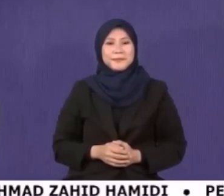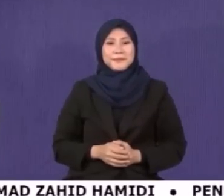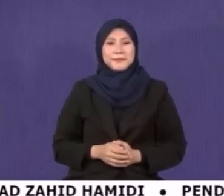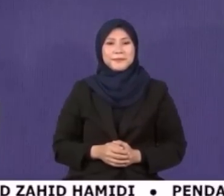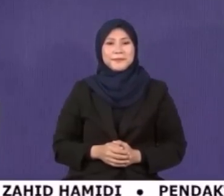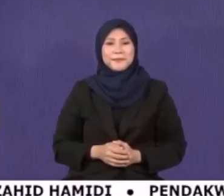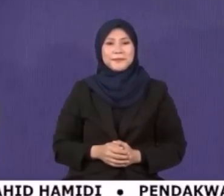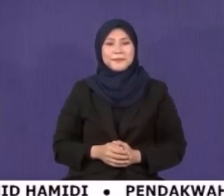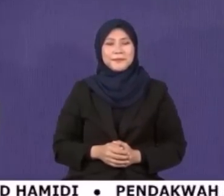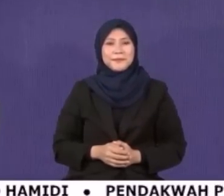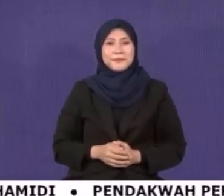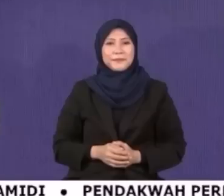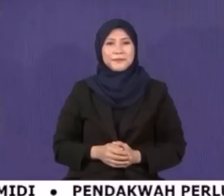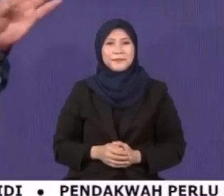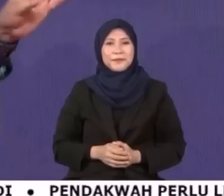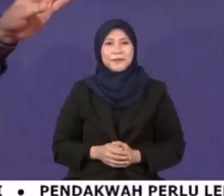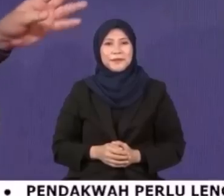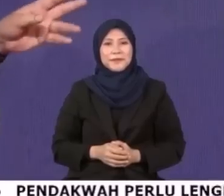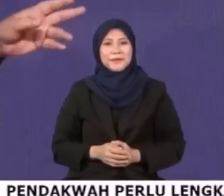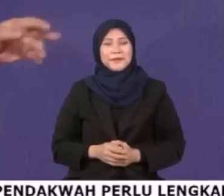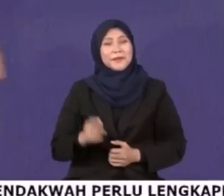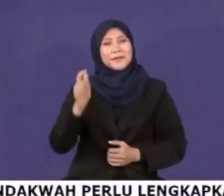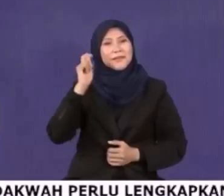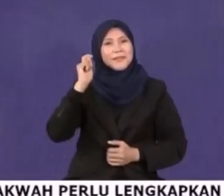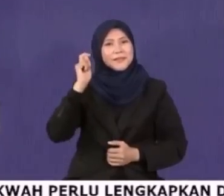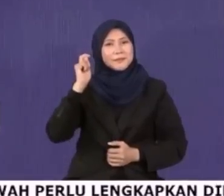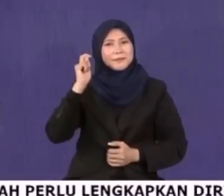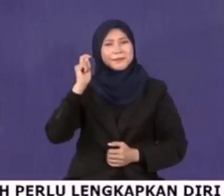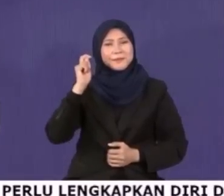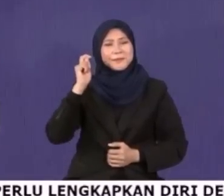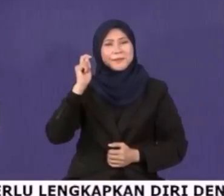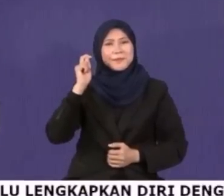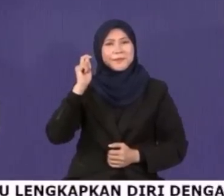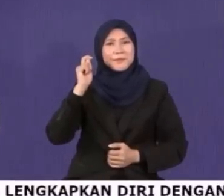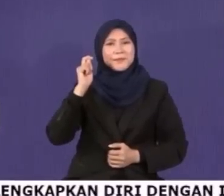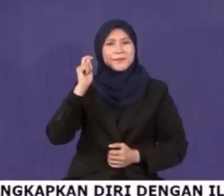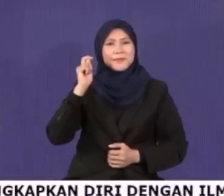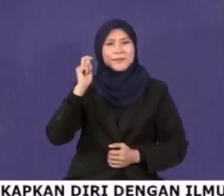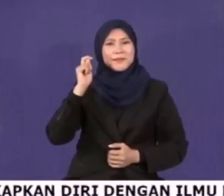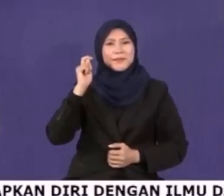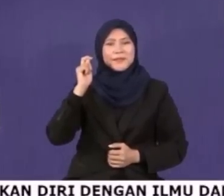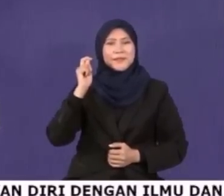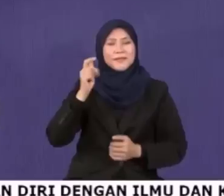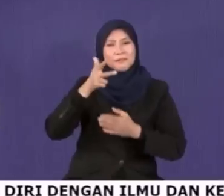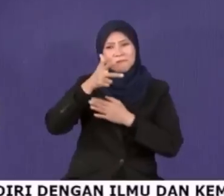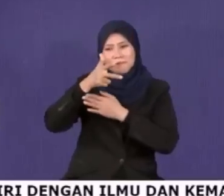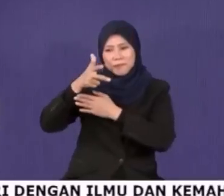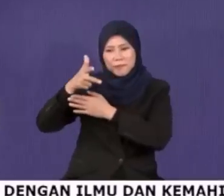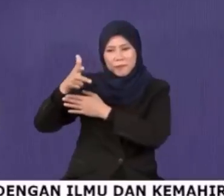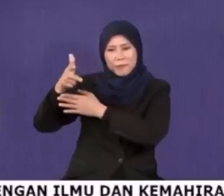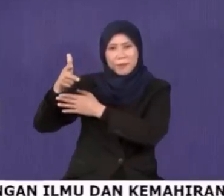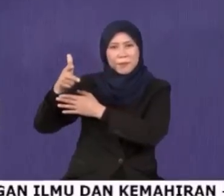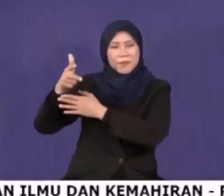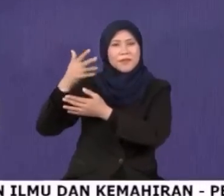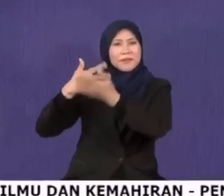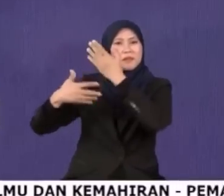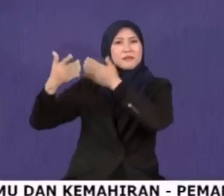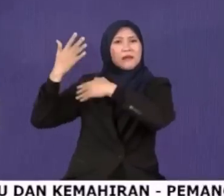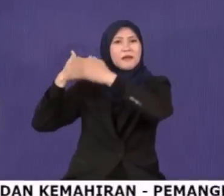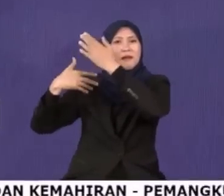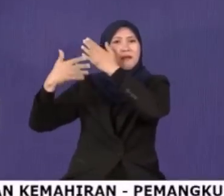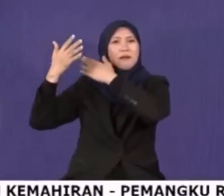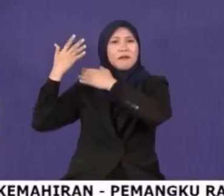saudara kita singkat sebentar tadi liputan sejarah